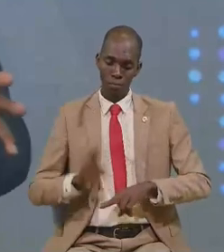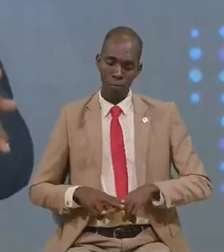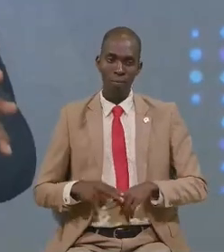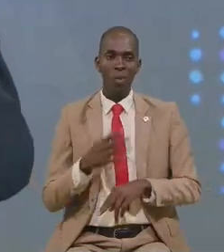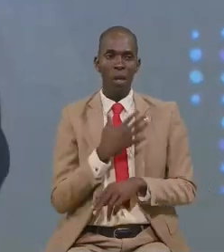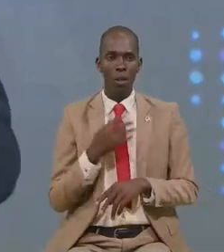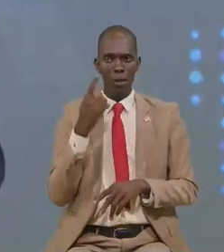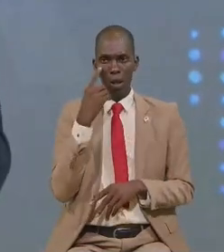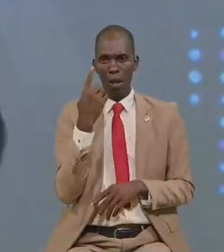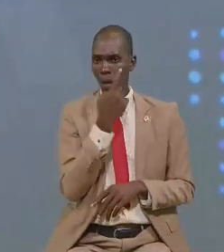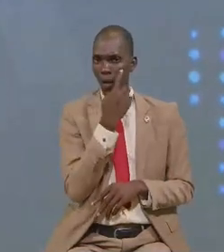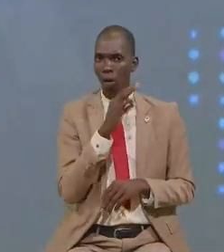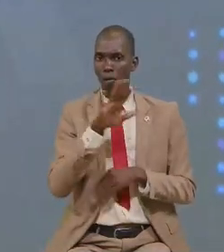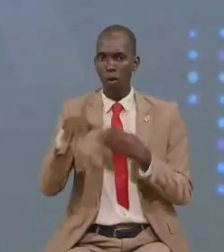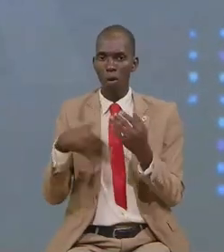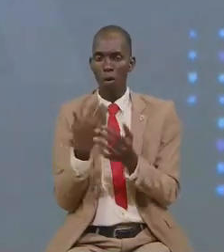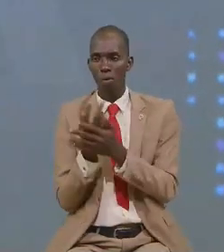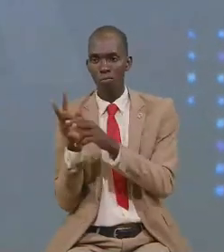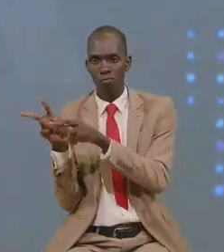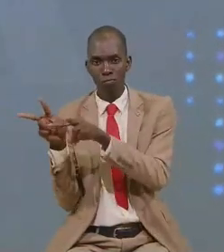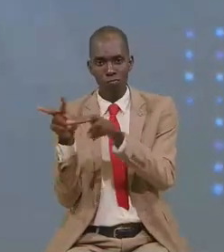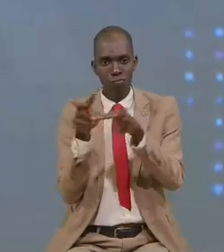dans la synagogue avaient les regards fixés sur lui.